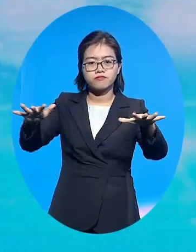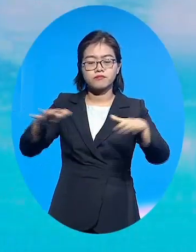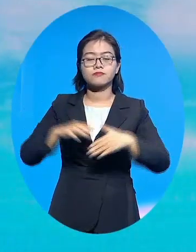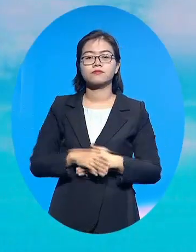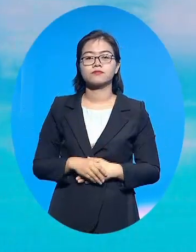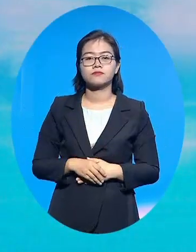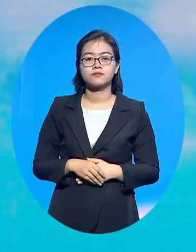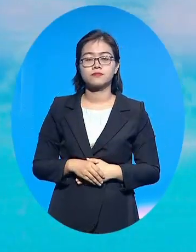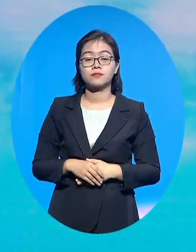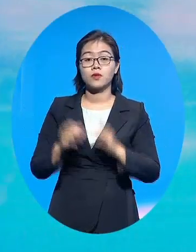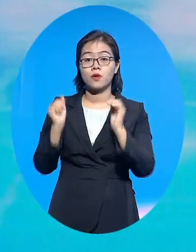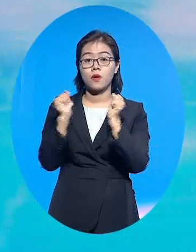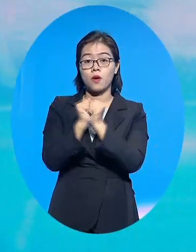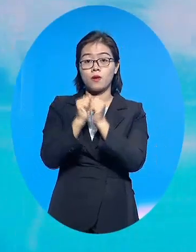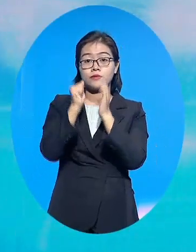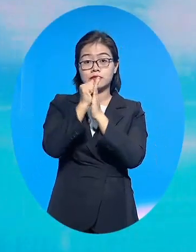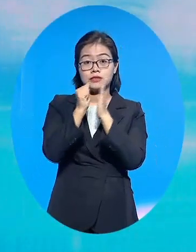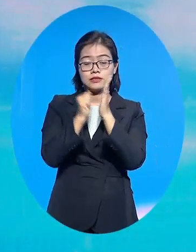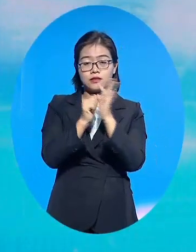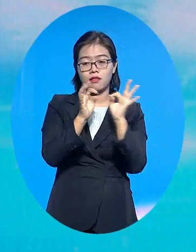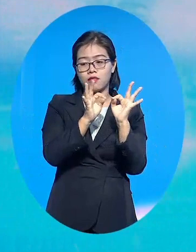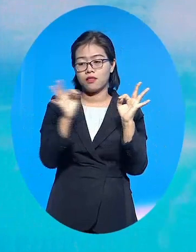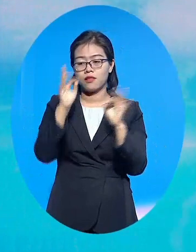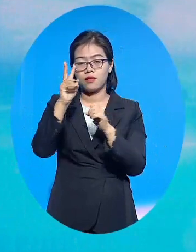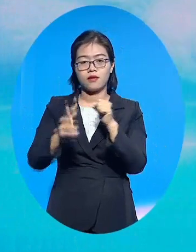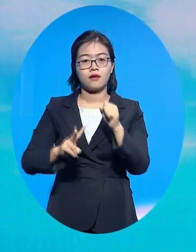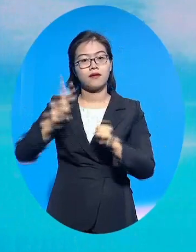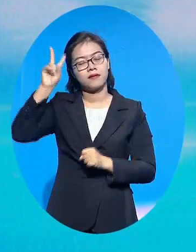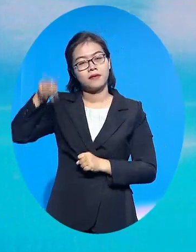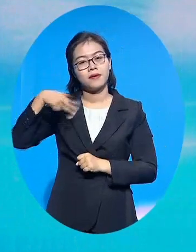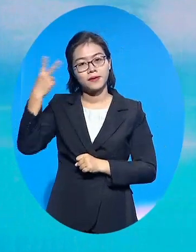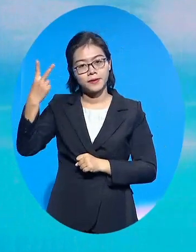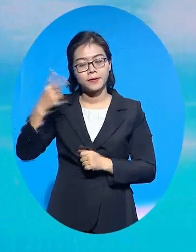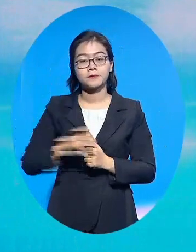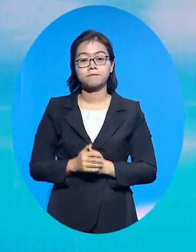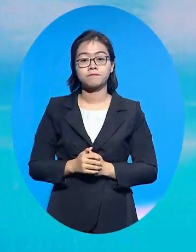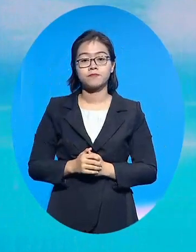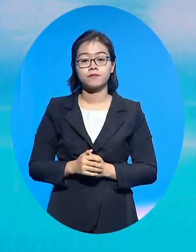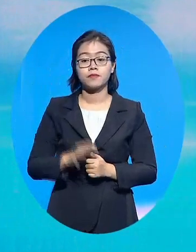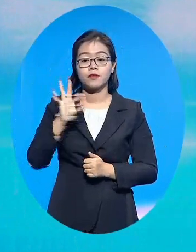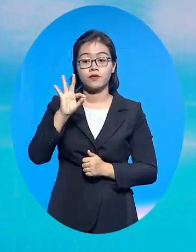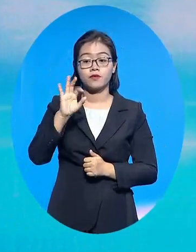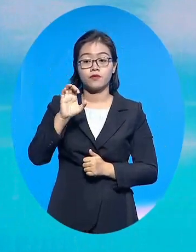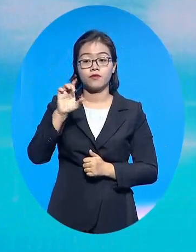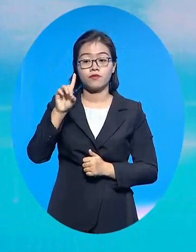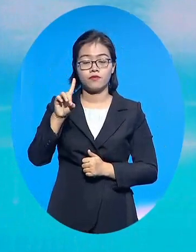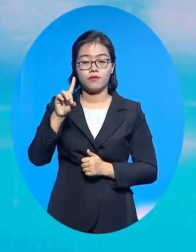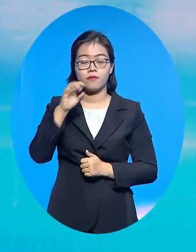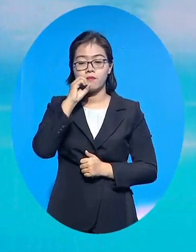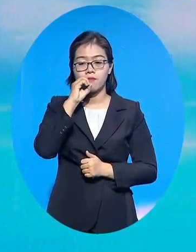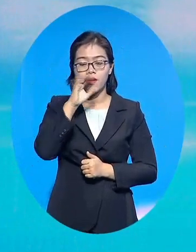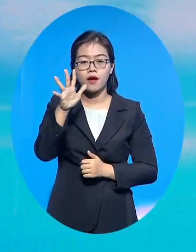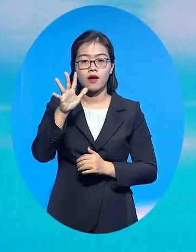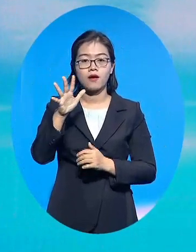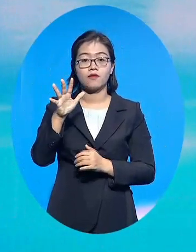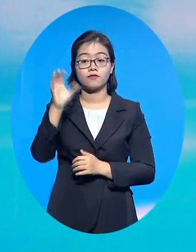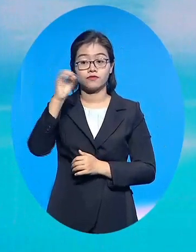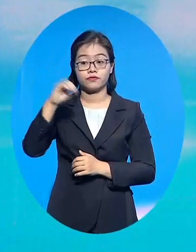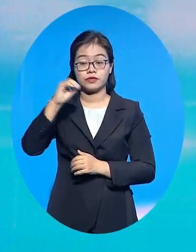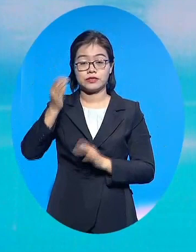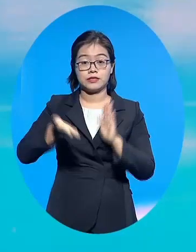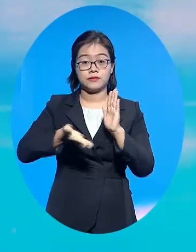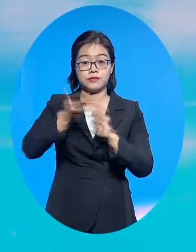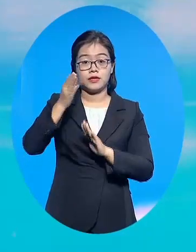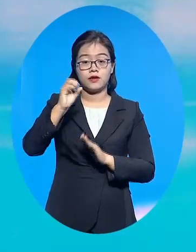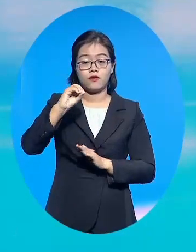cuộc họp chính sách kéo dài 2 ngày rạng sáng nay theo giờ Việt Nam cục dự trữ liên bang Mỹ phét đã thông báo tăng lãi suất 0,75 điểm %